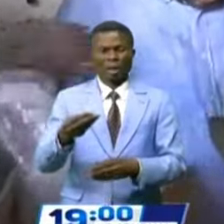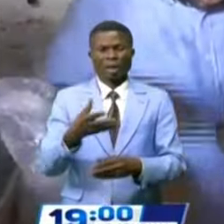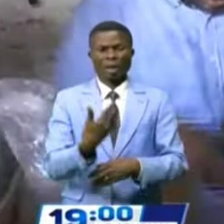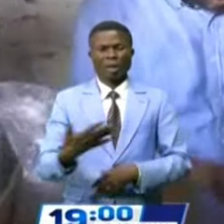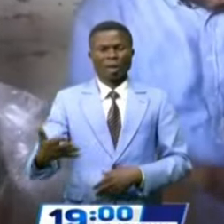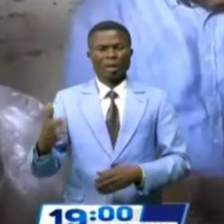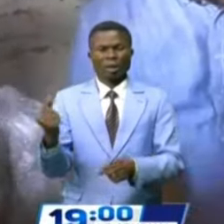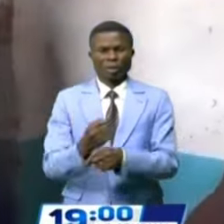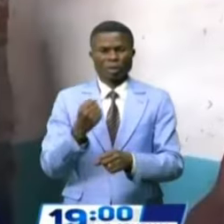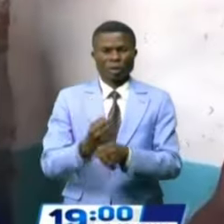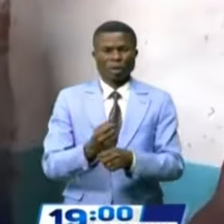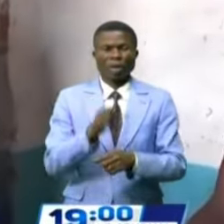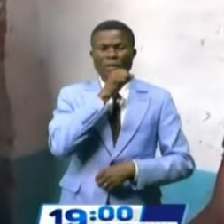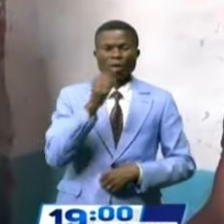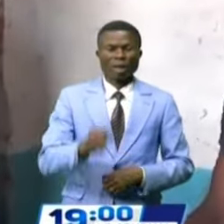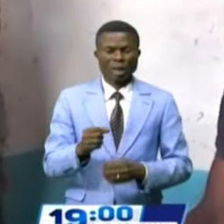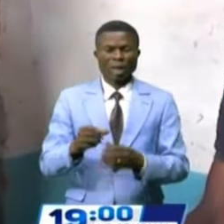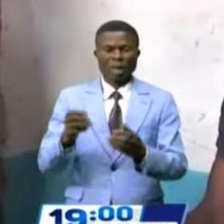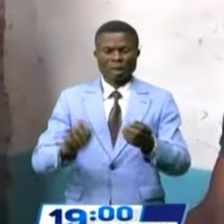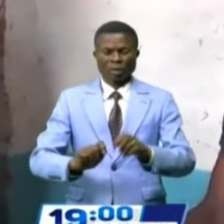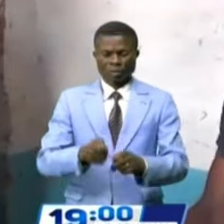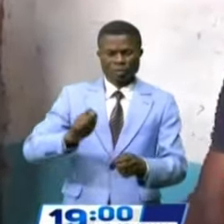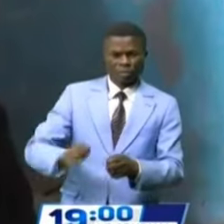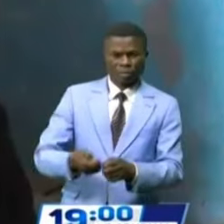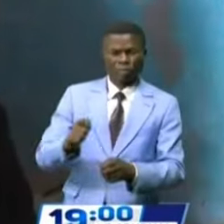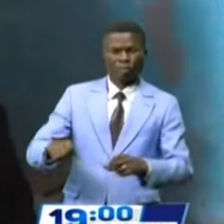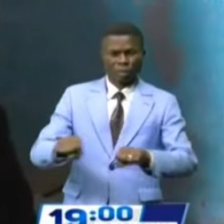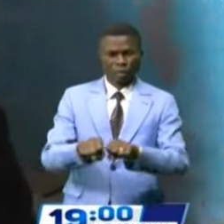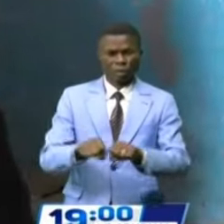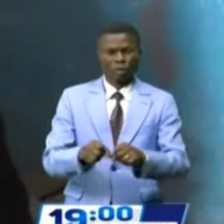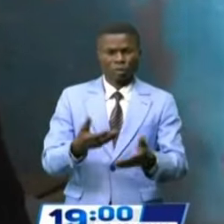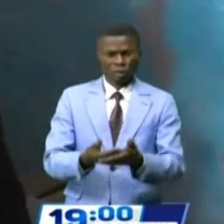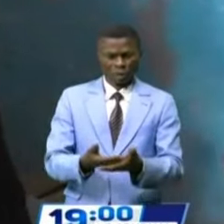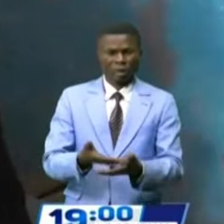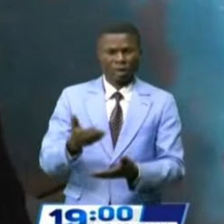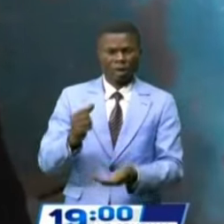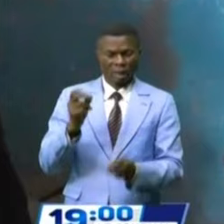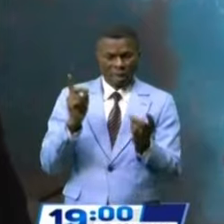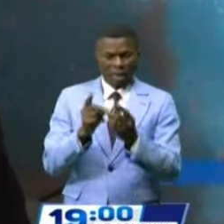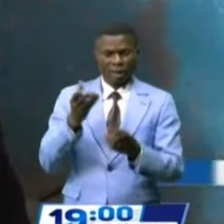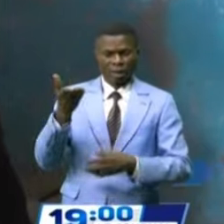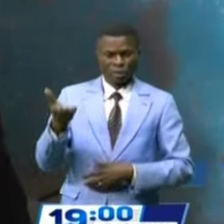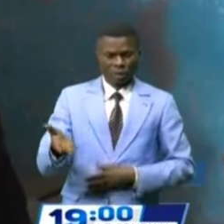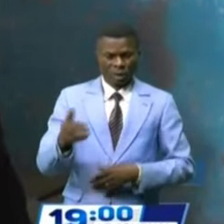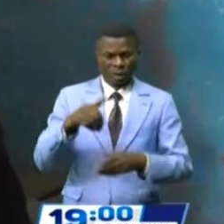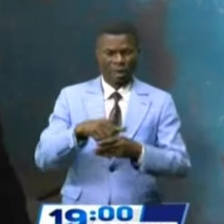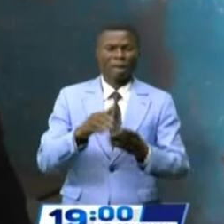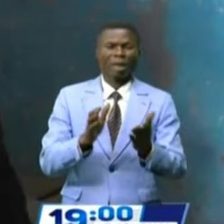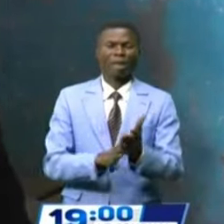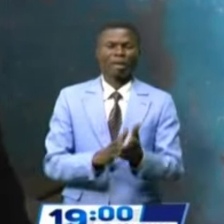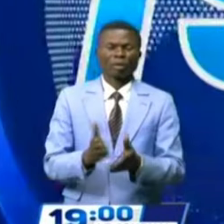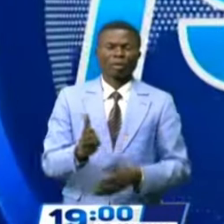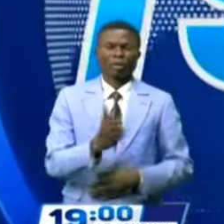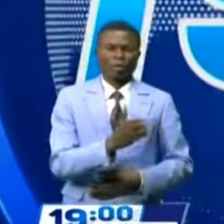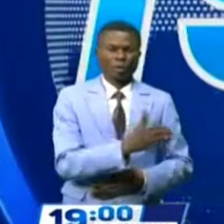instrument de travail à un ancien cordonnier qu'il a dû rester aider à réparer une